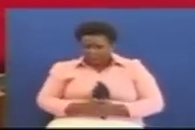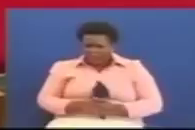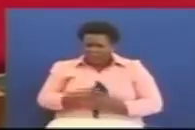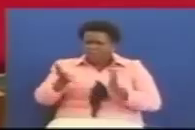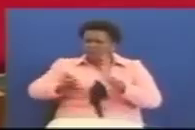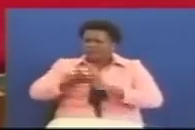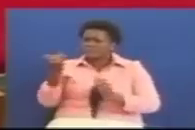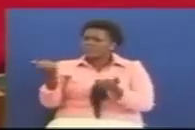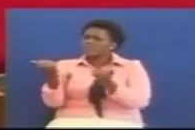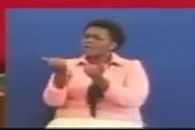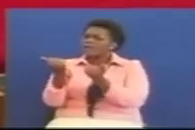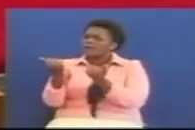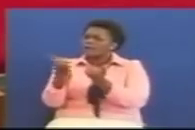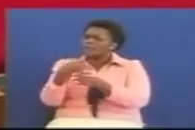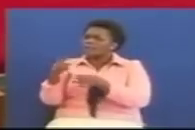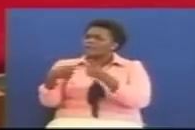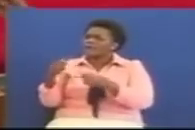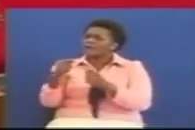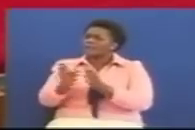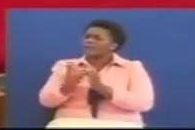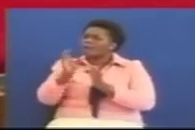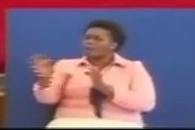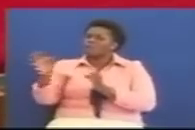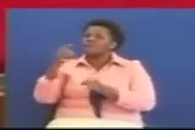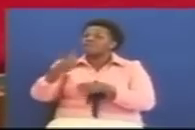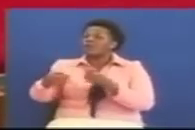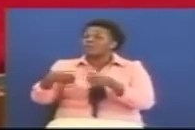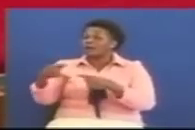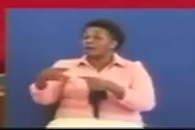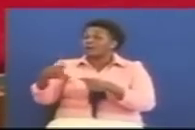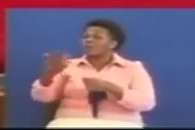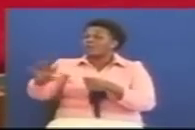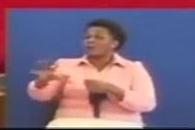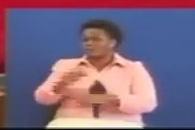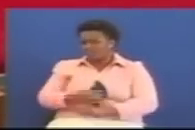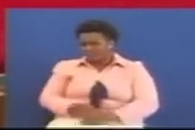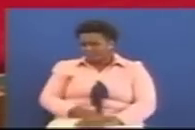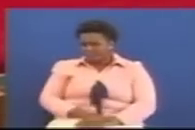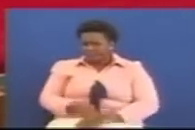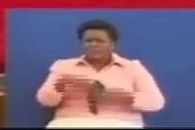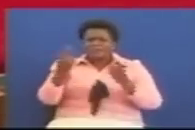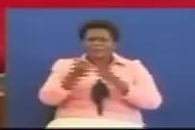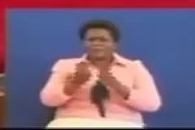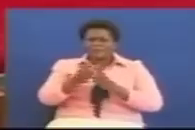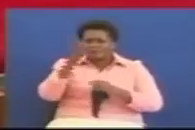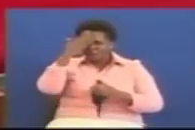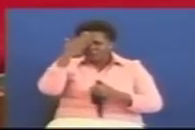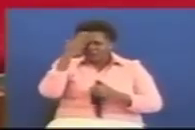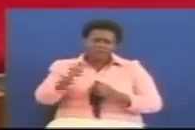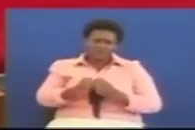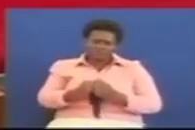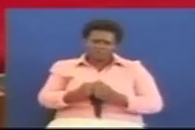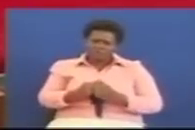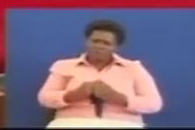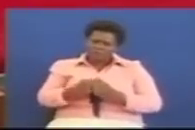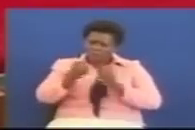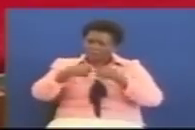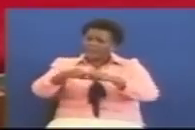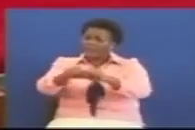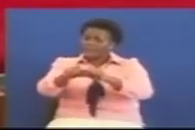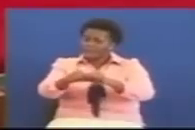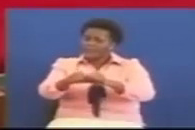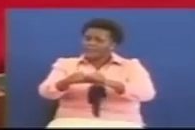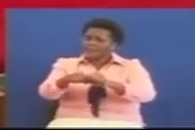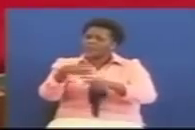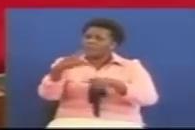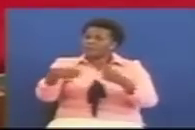sana wa TOM zaidi ya milioni 650 ambao tunautekeleza. Lakini kikubwa tunatambua utekelezaji wa miradi ya maji unategemeana na watumishi wa kutosha